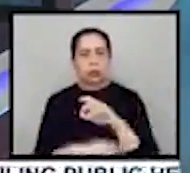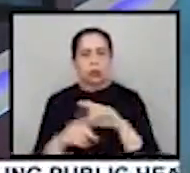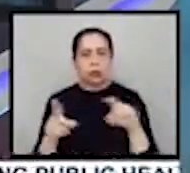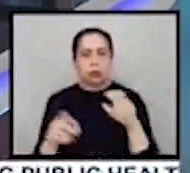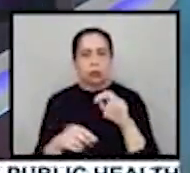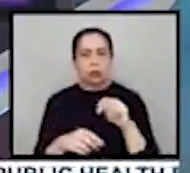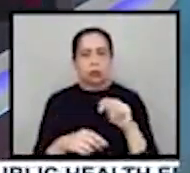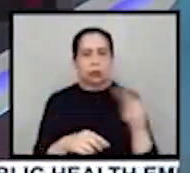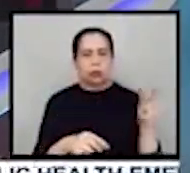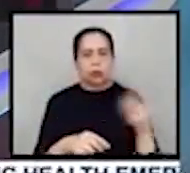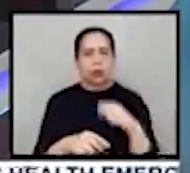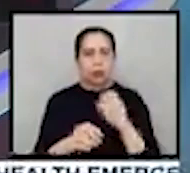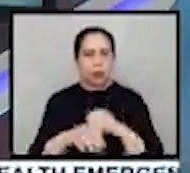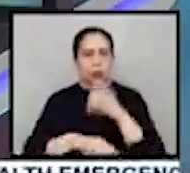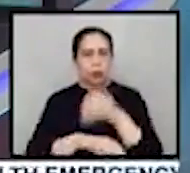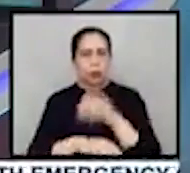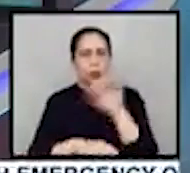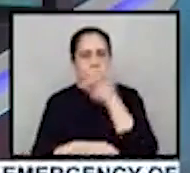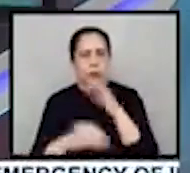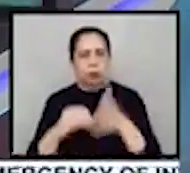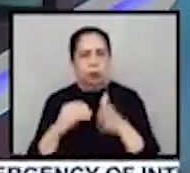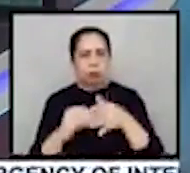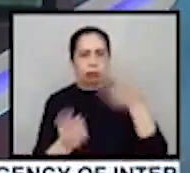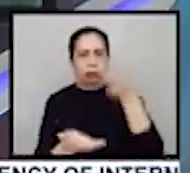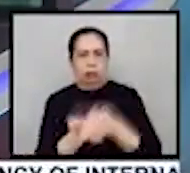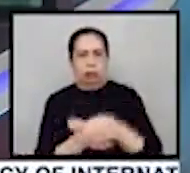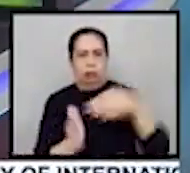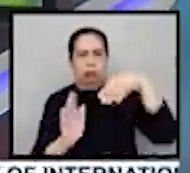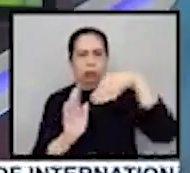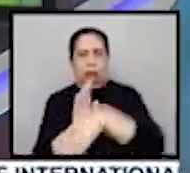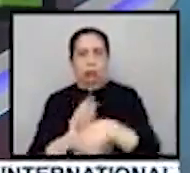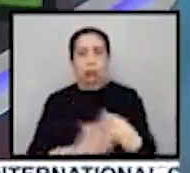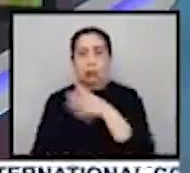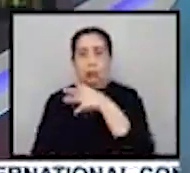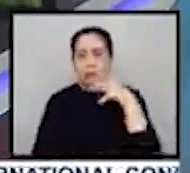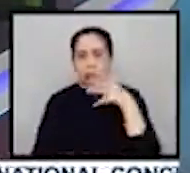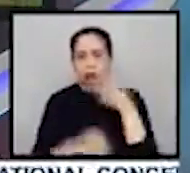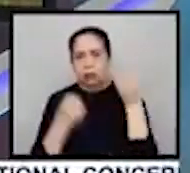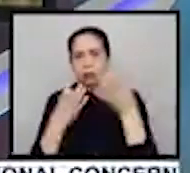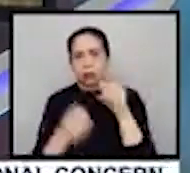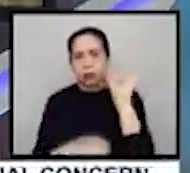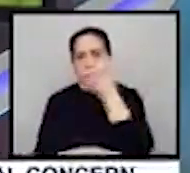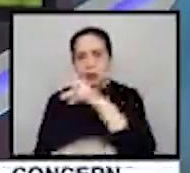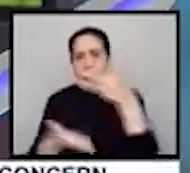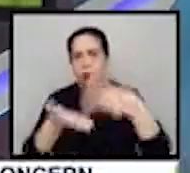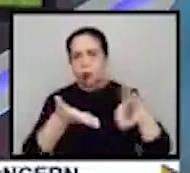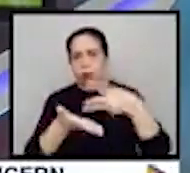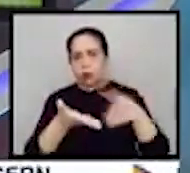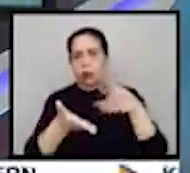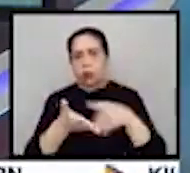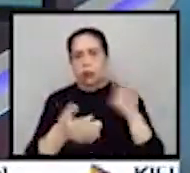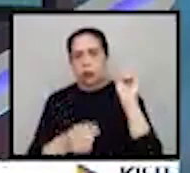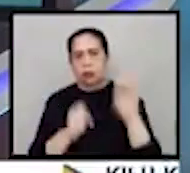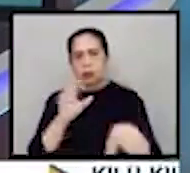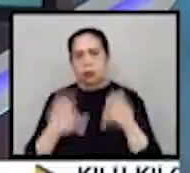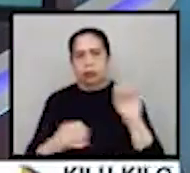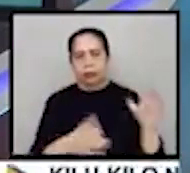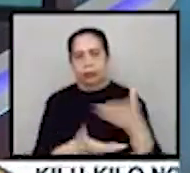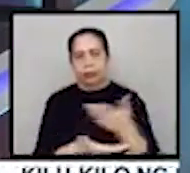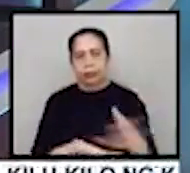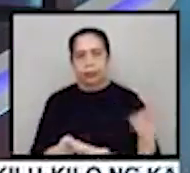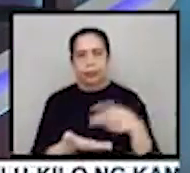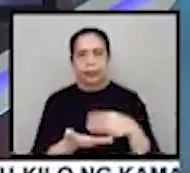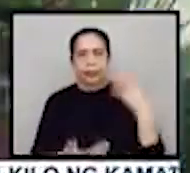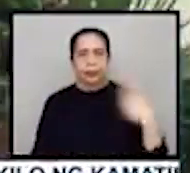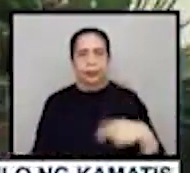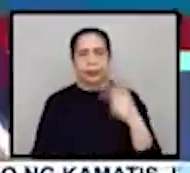kamatis, bukod sa malaki ang lugi ng mga magsaka, sandamakmak ang nasayang at tinapon na lamang. Si Clazel Pardilla sa report, Rise and Shine,